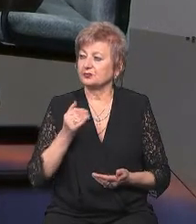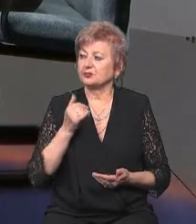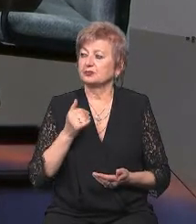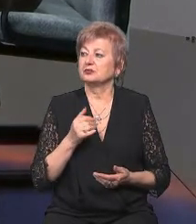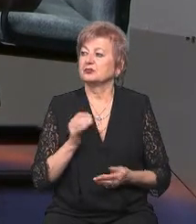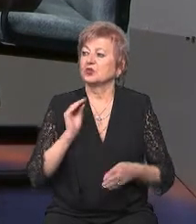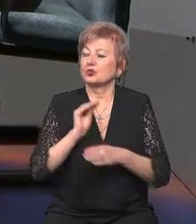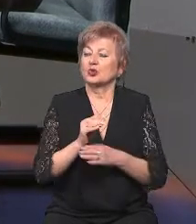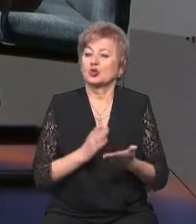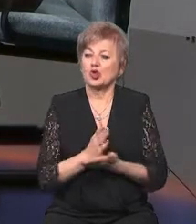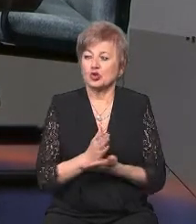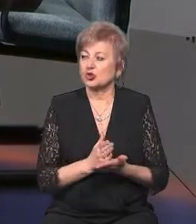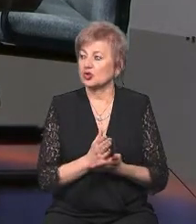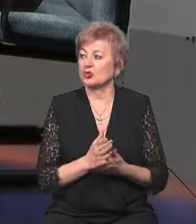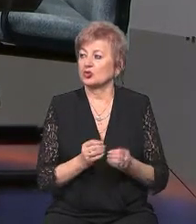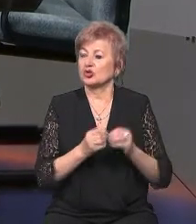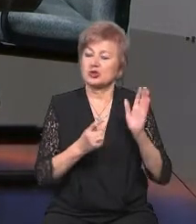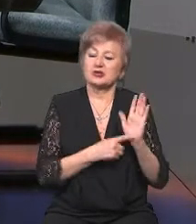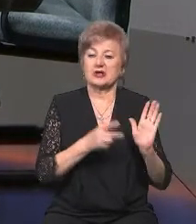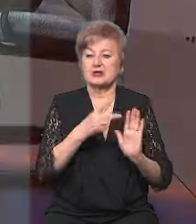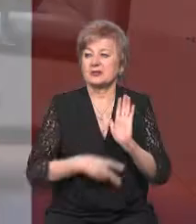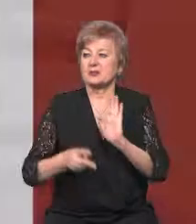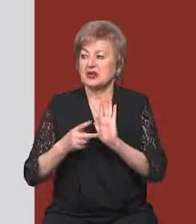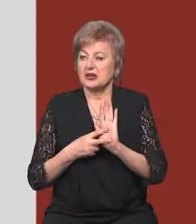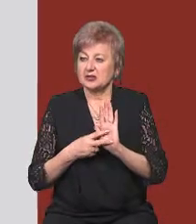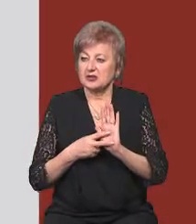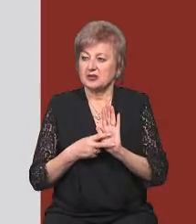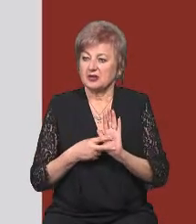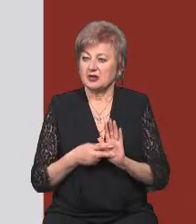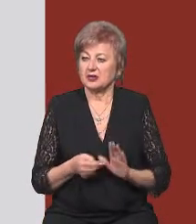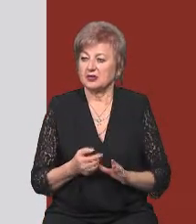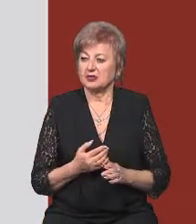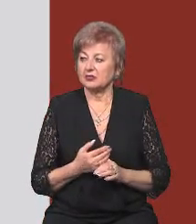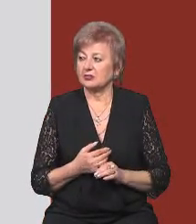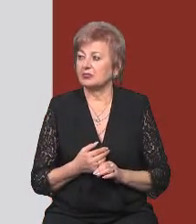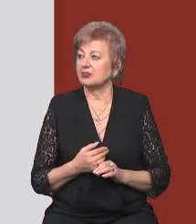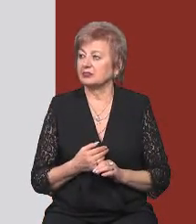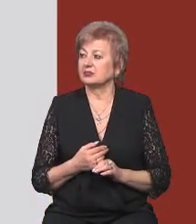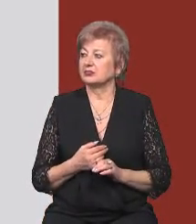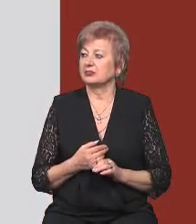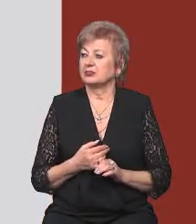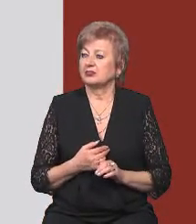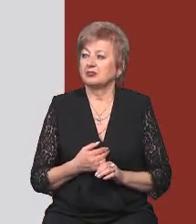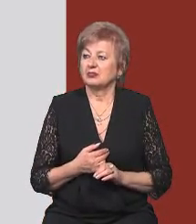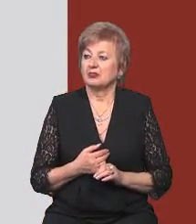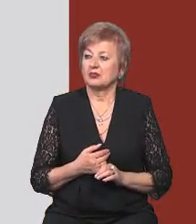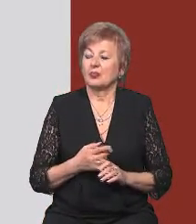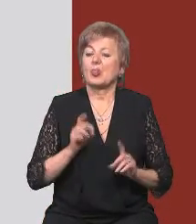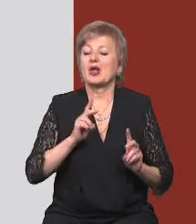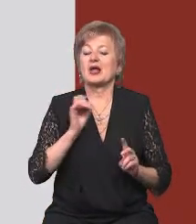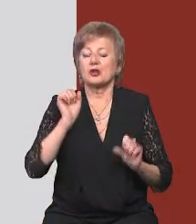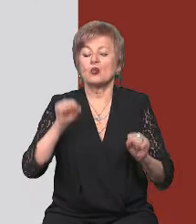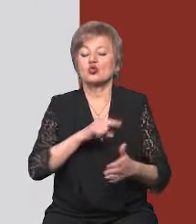інформаційно-довідкова служба 1677, така гаряча лінія, так? Так. Тобто, от, пані Лісо, з якими запитаннями можуть